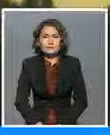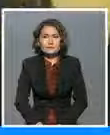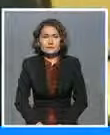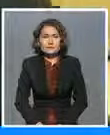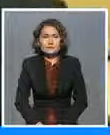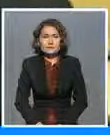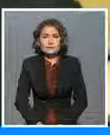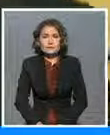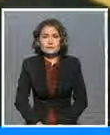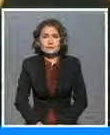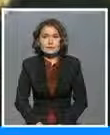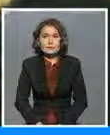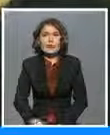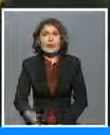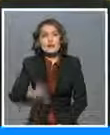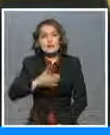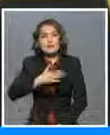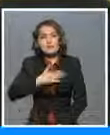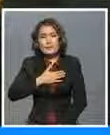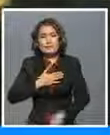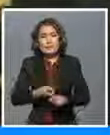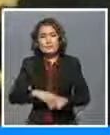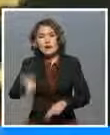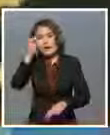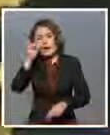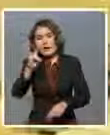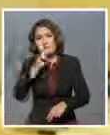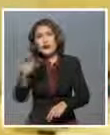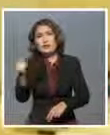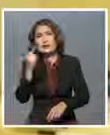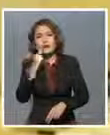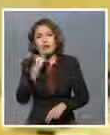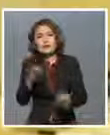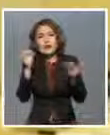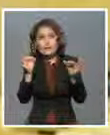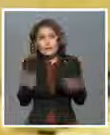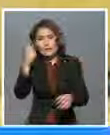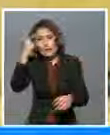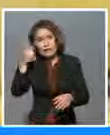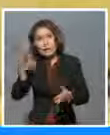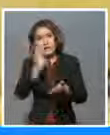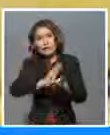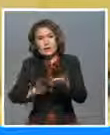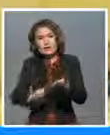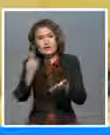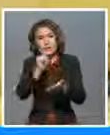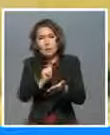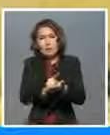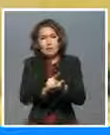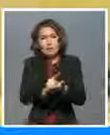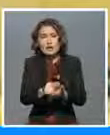екен, бөлек жазды. Іштара деген сөздің ортасына сықша кемейді десең, жұрт таңғалады. Қазір мысалға өкінішке орай дегенге біз таңғалмайтын